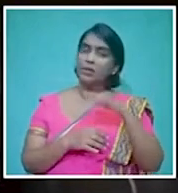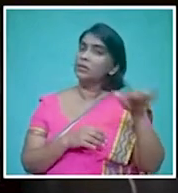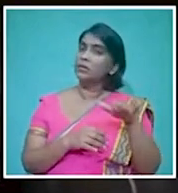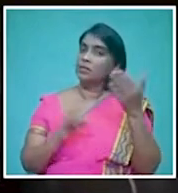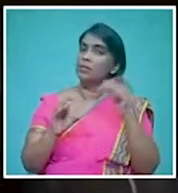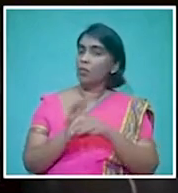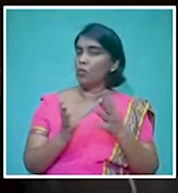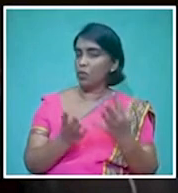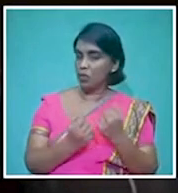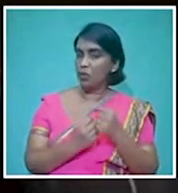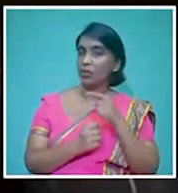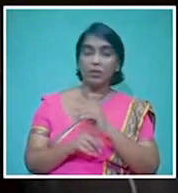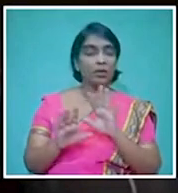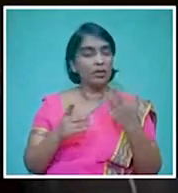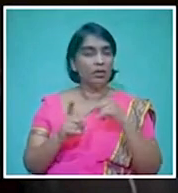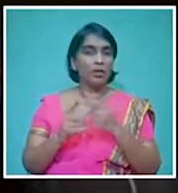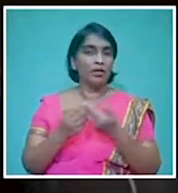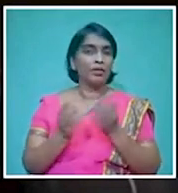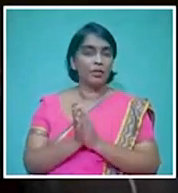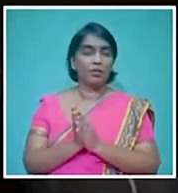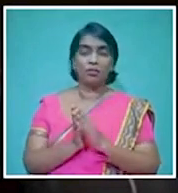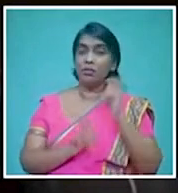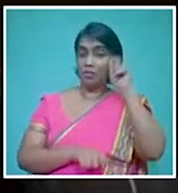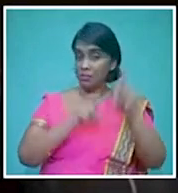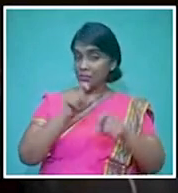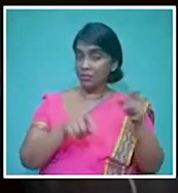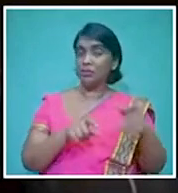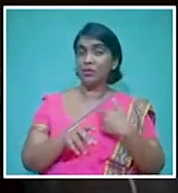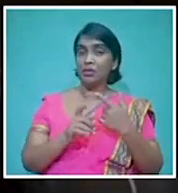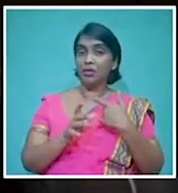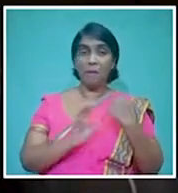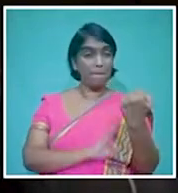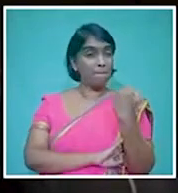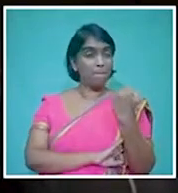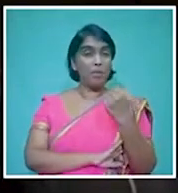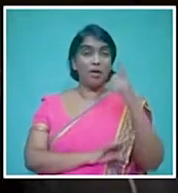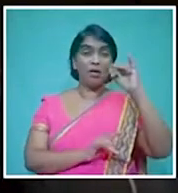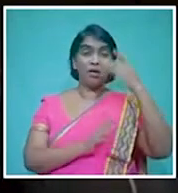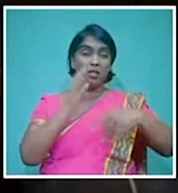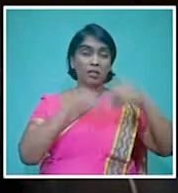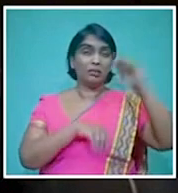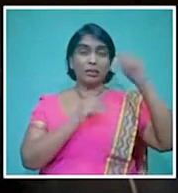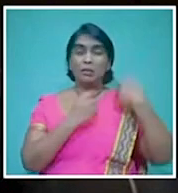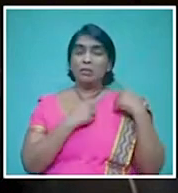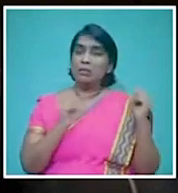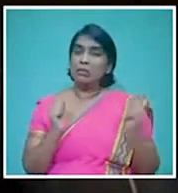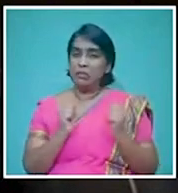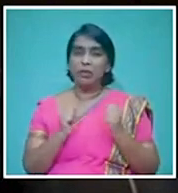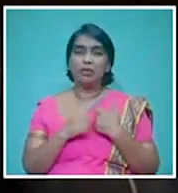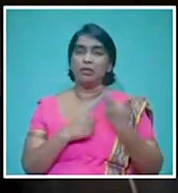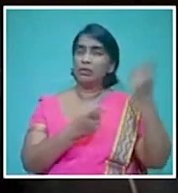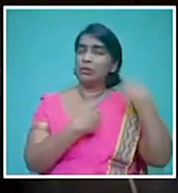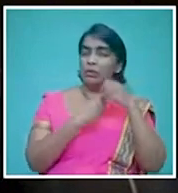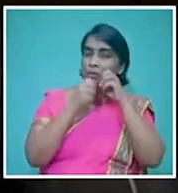තුළ අවශ්‍ය වෙන්නේ. එහෙම නැත්නම් තමන්ගේ නිලධාරීන්ට සහ අධිකාරී බලයට බය වෙලා හෝ ඒකට යටත්